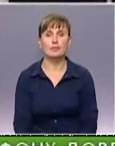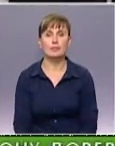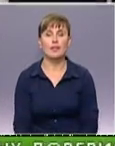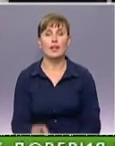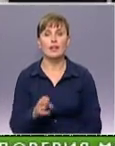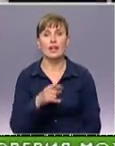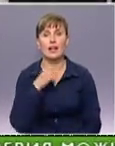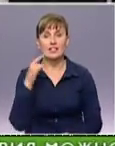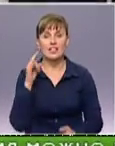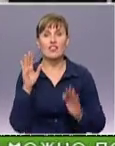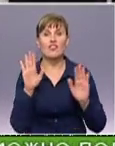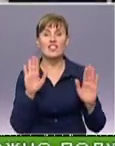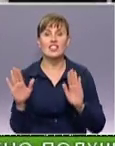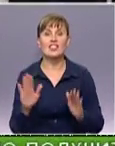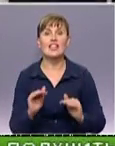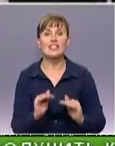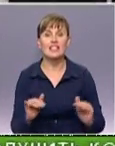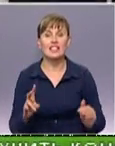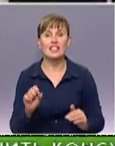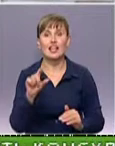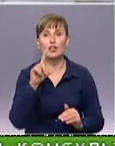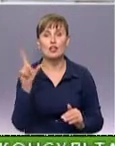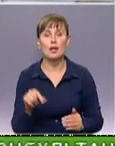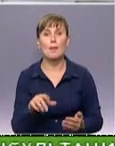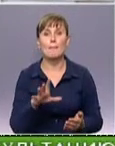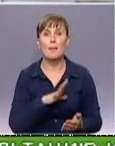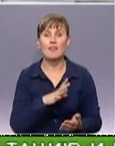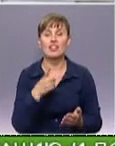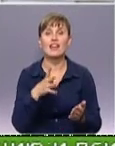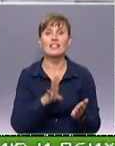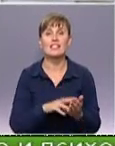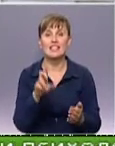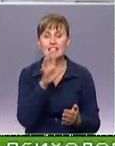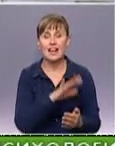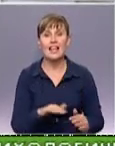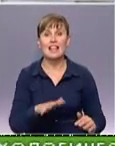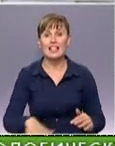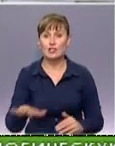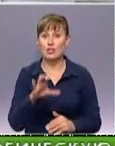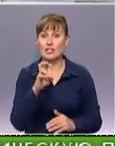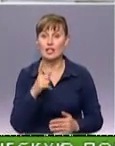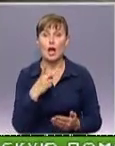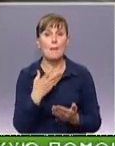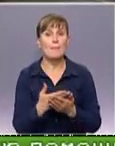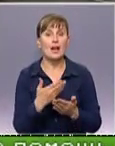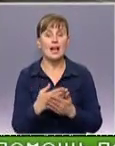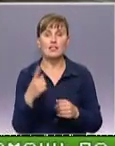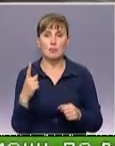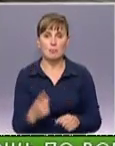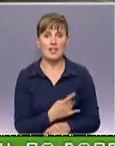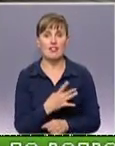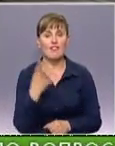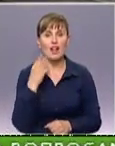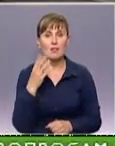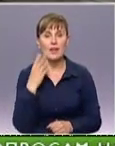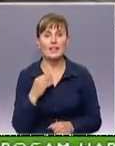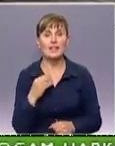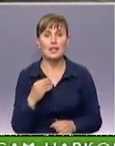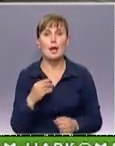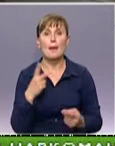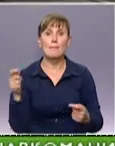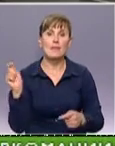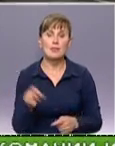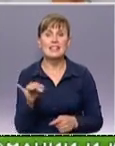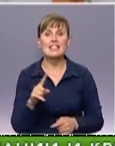До Казахстана выставка «Дети на Луне» побывала в 29 странах, но на территории СНГ ее показывают впервые. В Алматы экспозиция прибыла